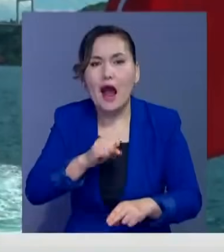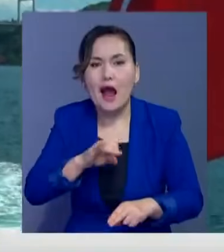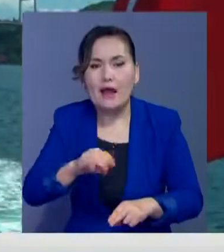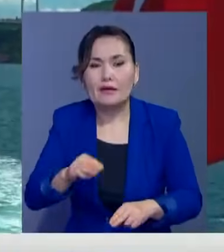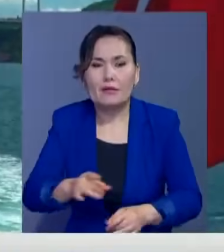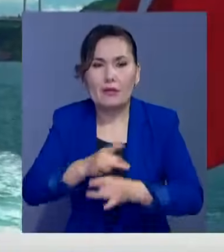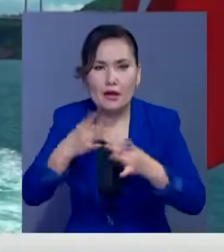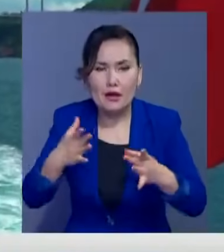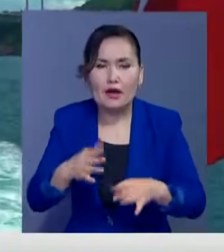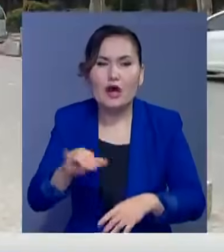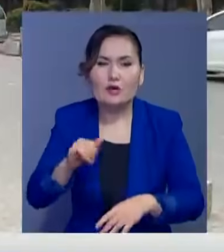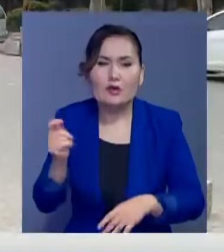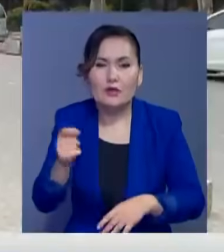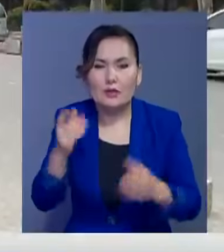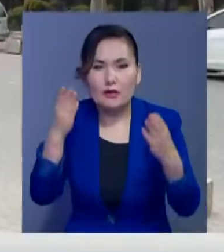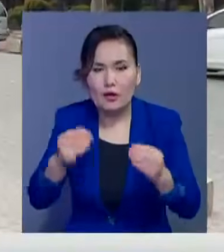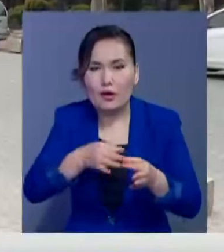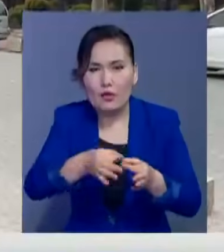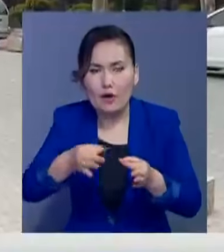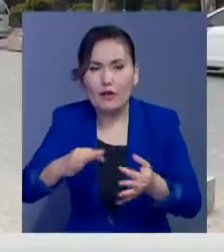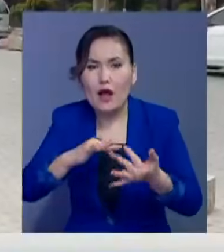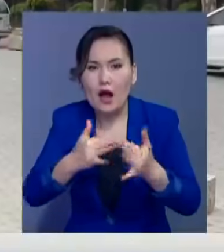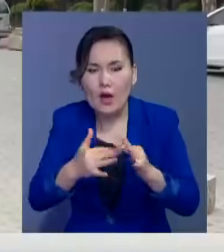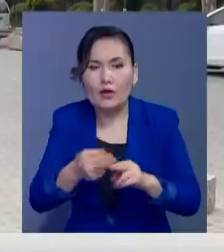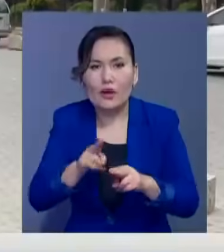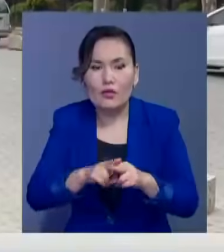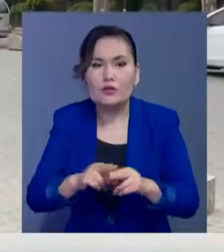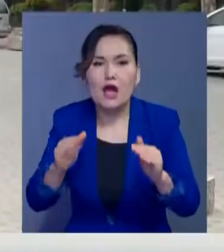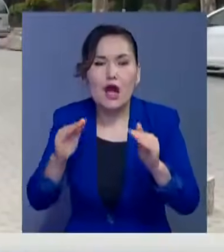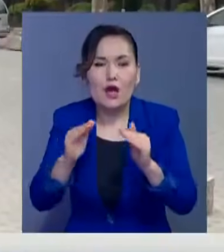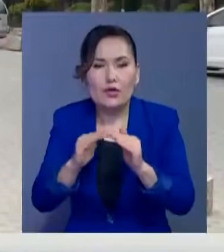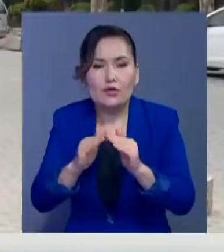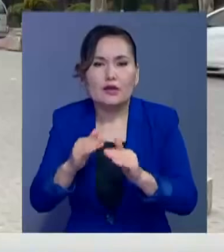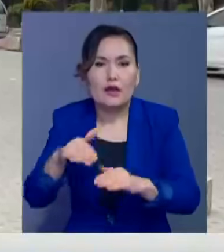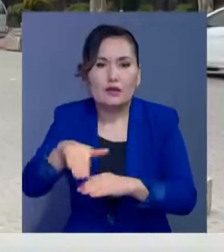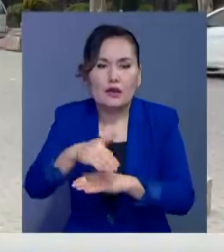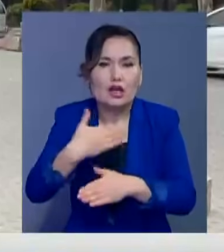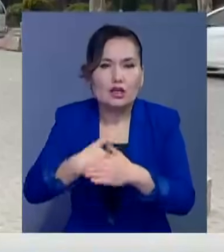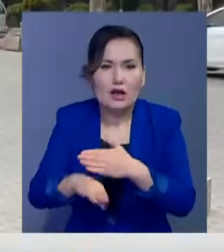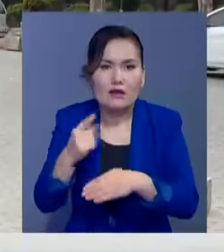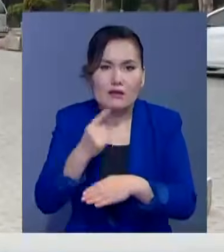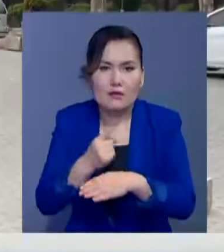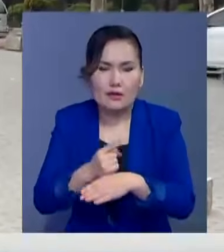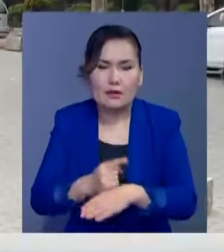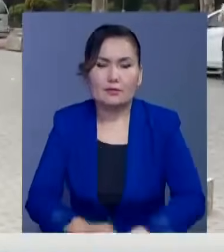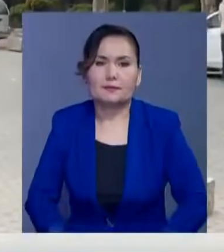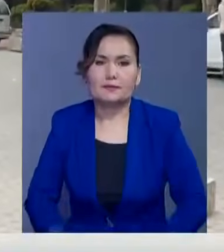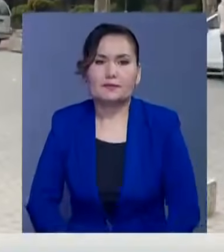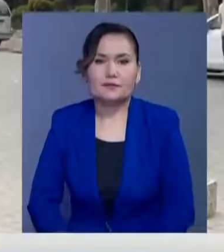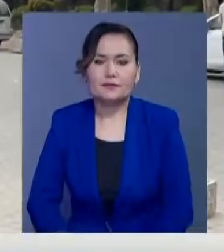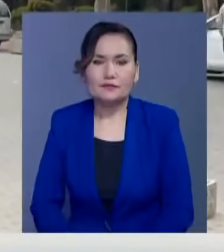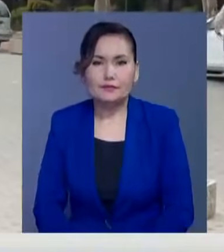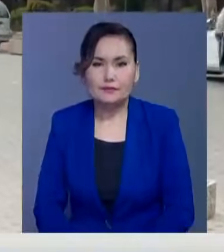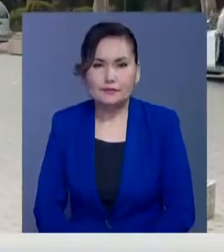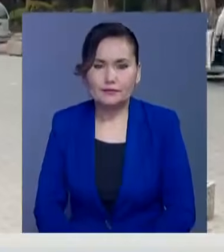сенбі-жексенбі күндері 31 провинцияда сыртқа шығуға тыйым салынған. Меруерт Қанағат Көкәлпиямен арнайы хабар